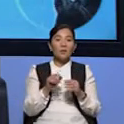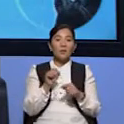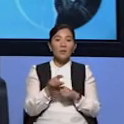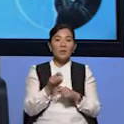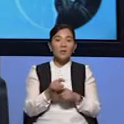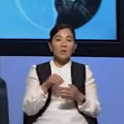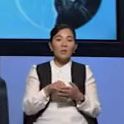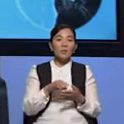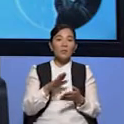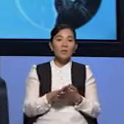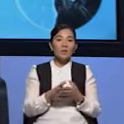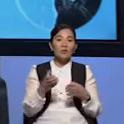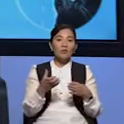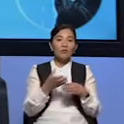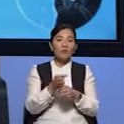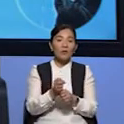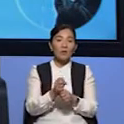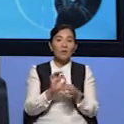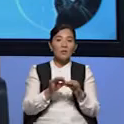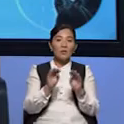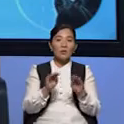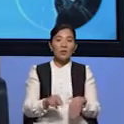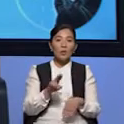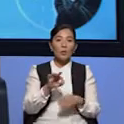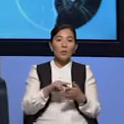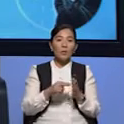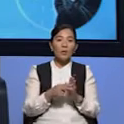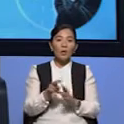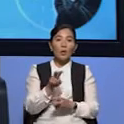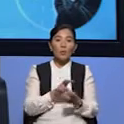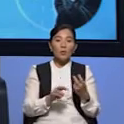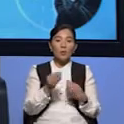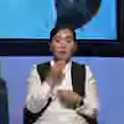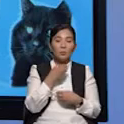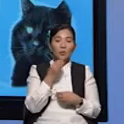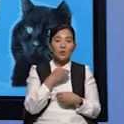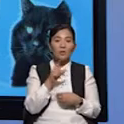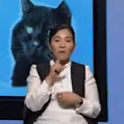Домашнее задание – написать сжатое изложение по плану в поисках